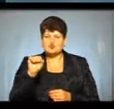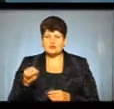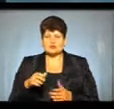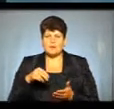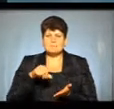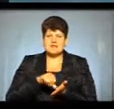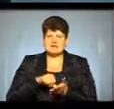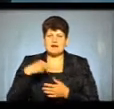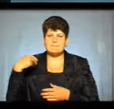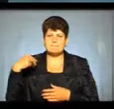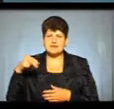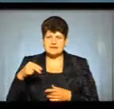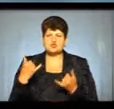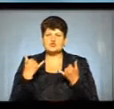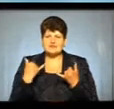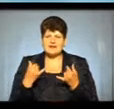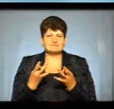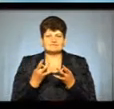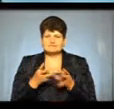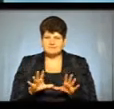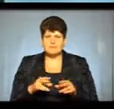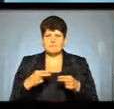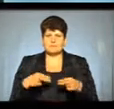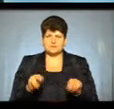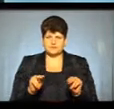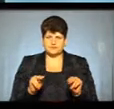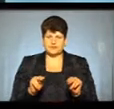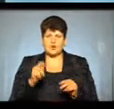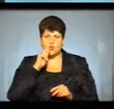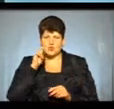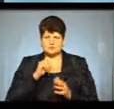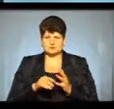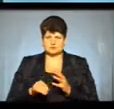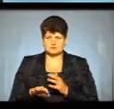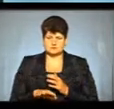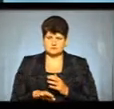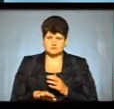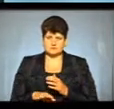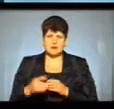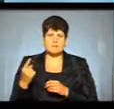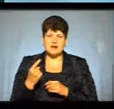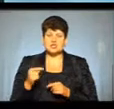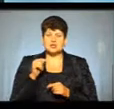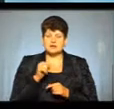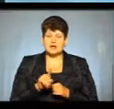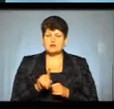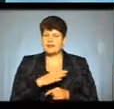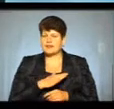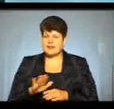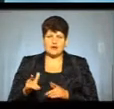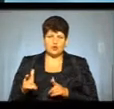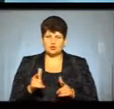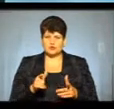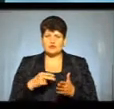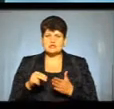що зараз не на часі продаж українських земель. Перша теза – то, що ми не готові до закупівлі цієї землі. І